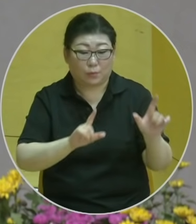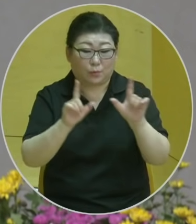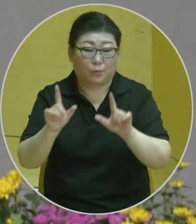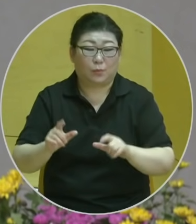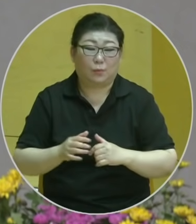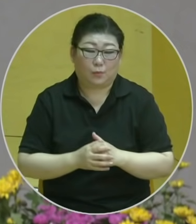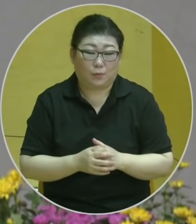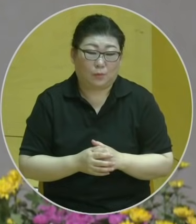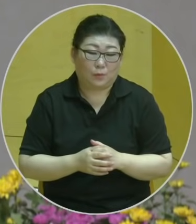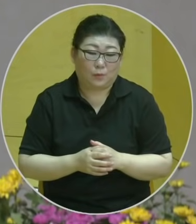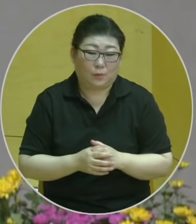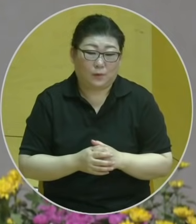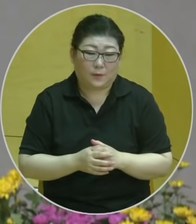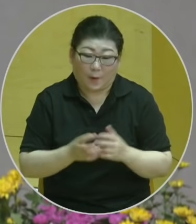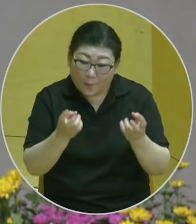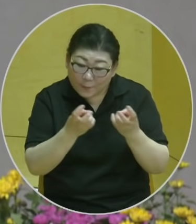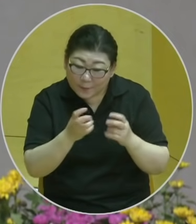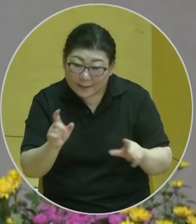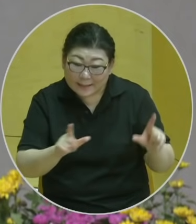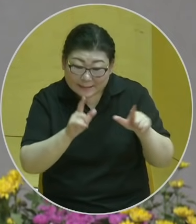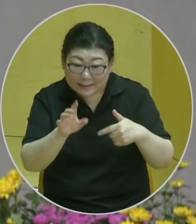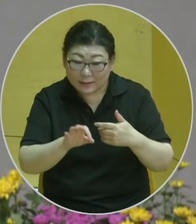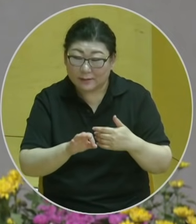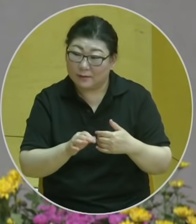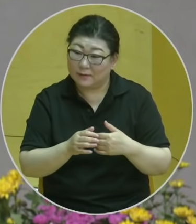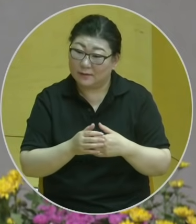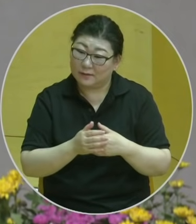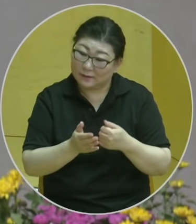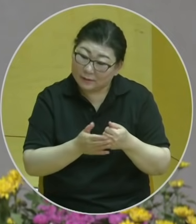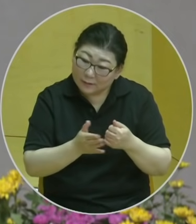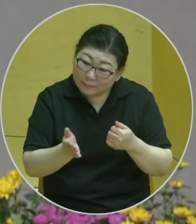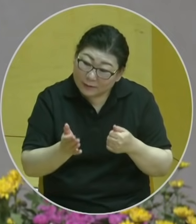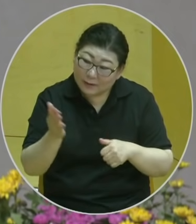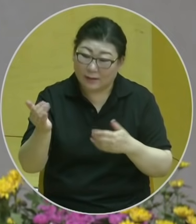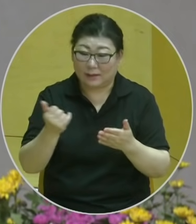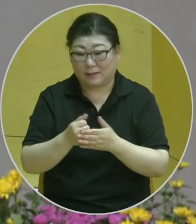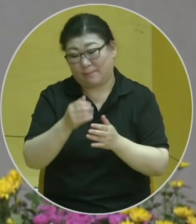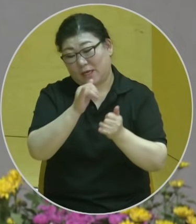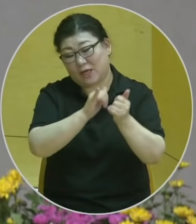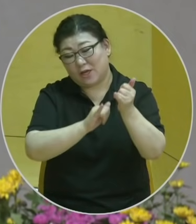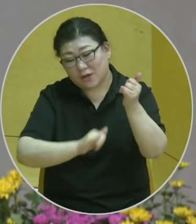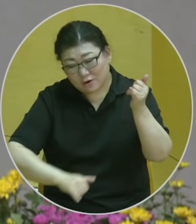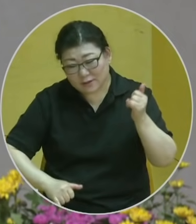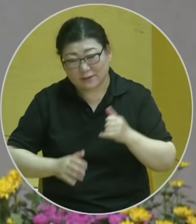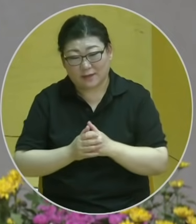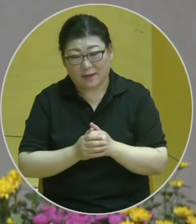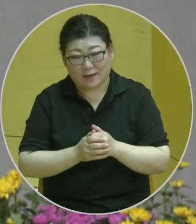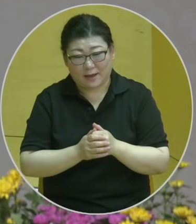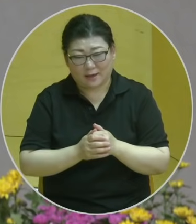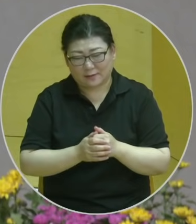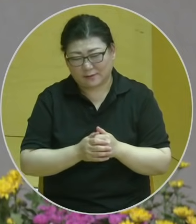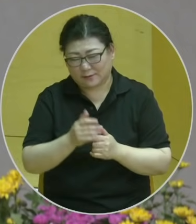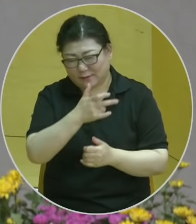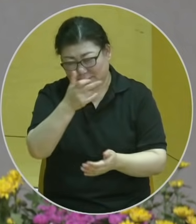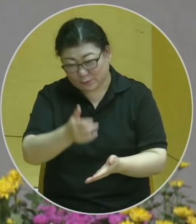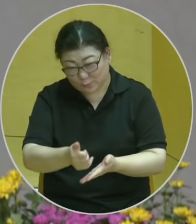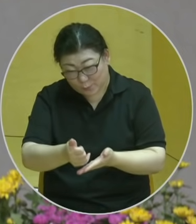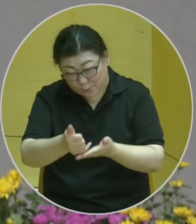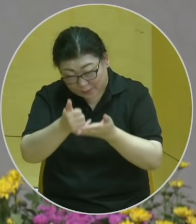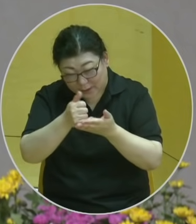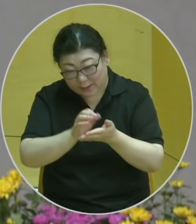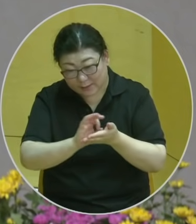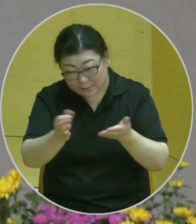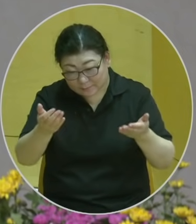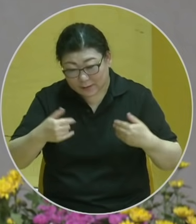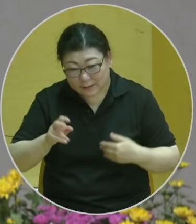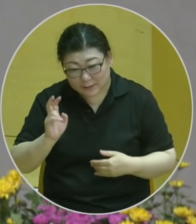어떻게 살았기에 그는 하나님의 역사 무대에 크고 존귀하게 쓰임받는 사람이 될 수 있었을까요? 우리의 남은 삶도